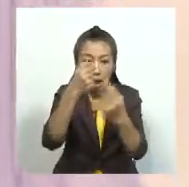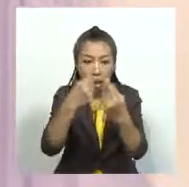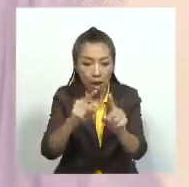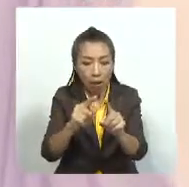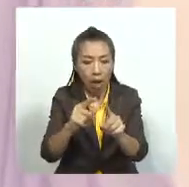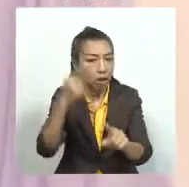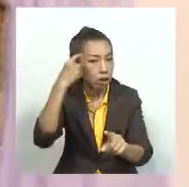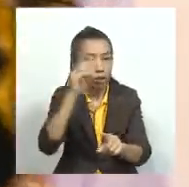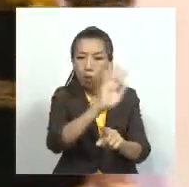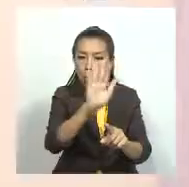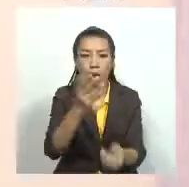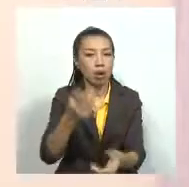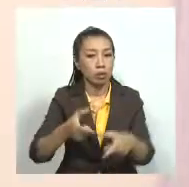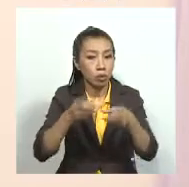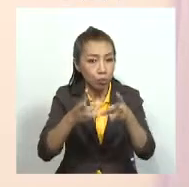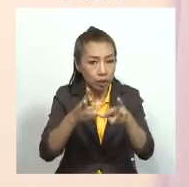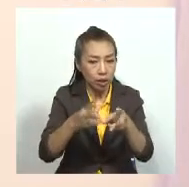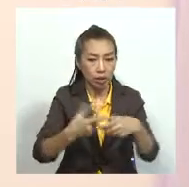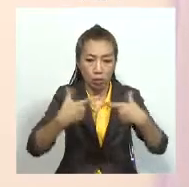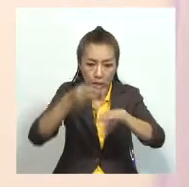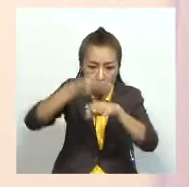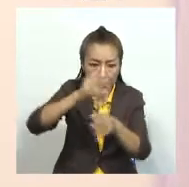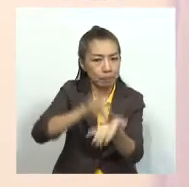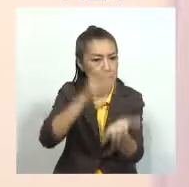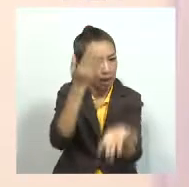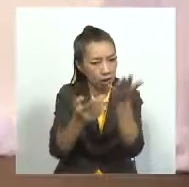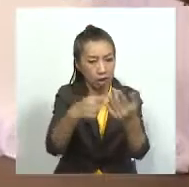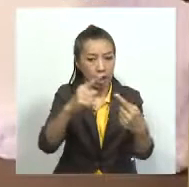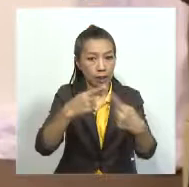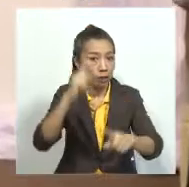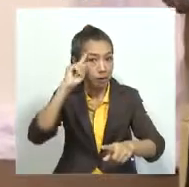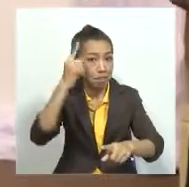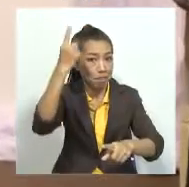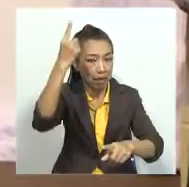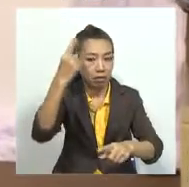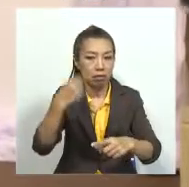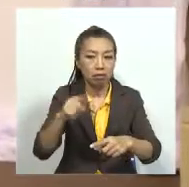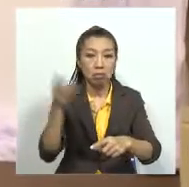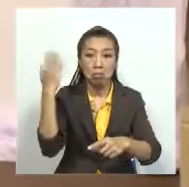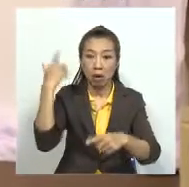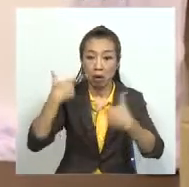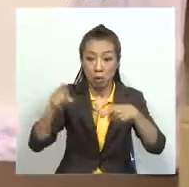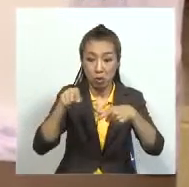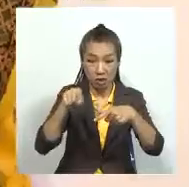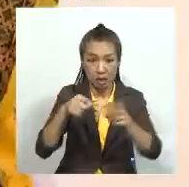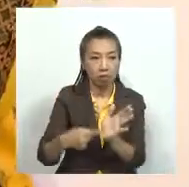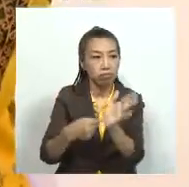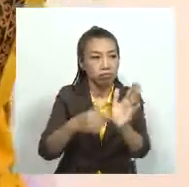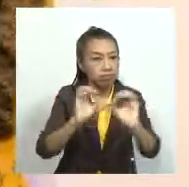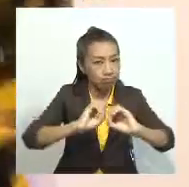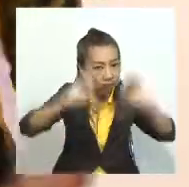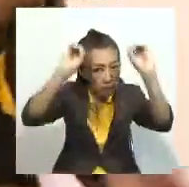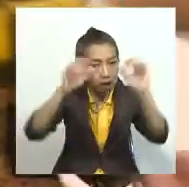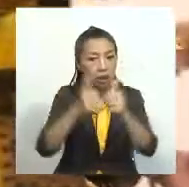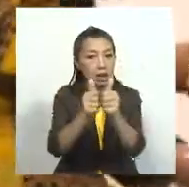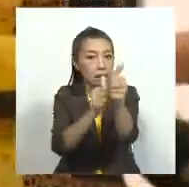ไม่จำกัดแนวคิดและรูปแบบการนำเสนอต้องเป็นผลงานที่สร้างสรรค์ขึ้นมาใหม่ไม่เคยส่งเข้าประกวดไม่เคยรับรางวัลมา